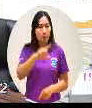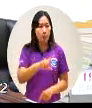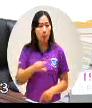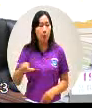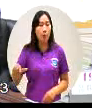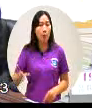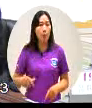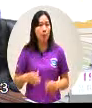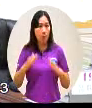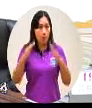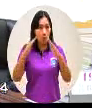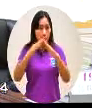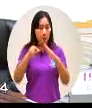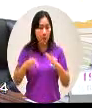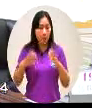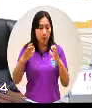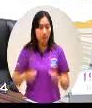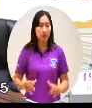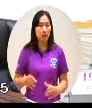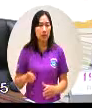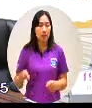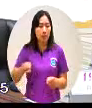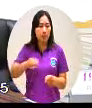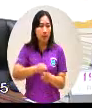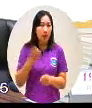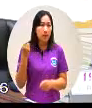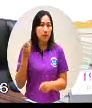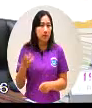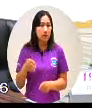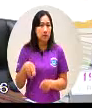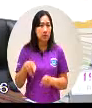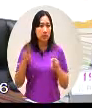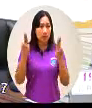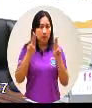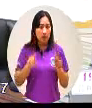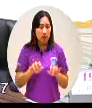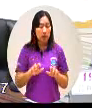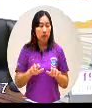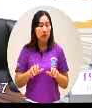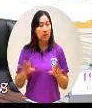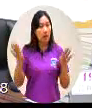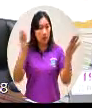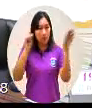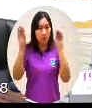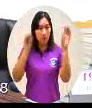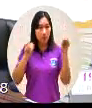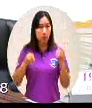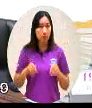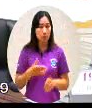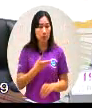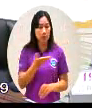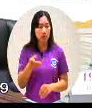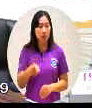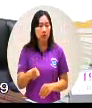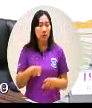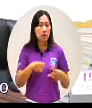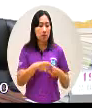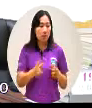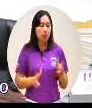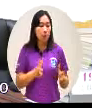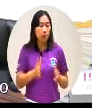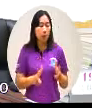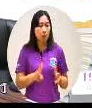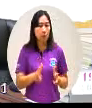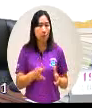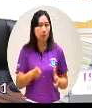款啊。咱要加入新的电脑咨询的一个设备啊。咱要让工厂来一间，给伊30平、50平，让伊加伊的